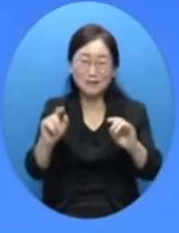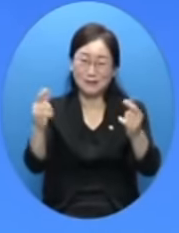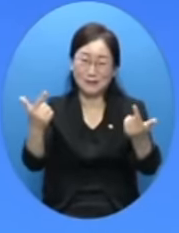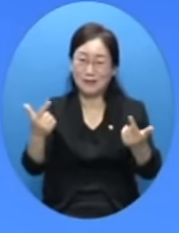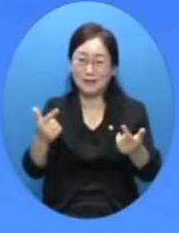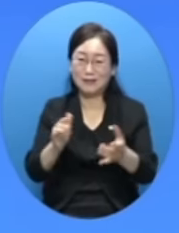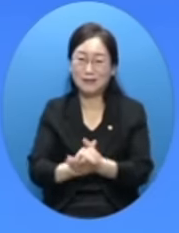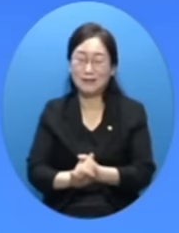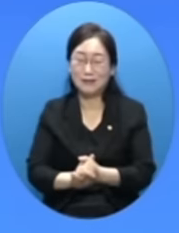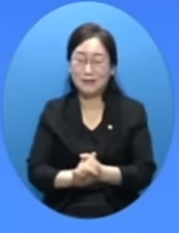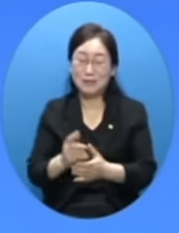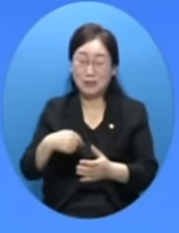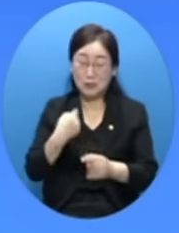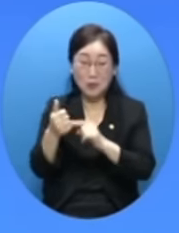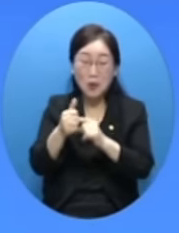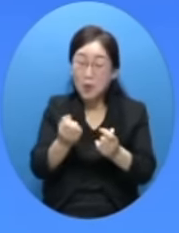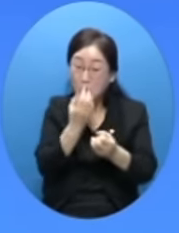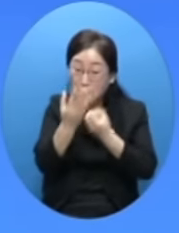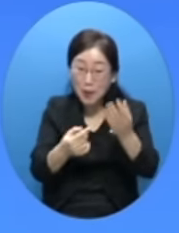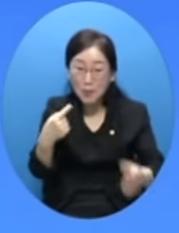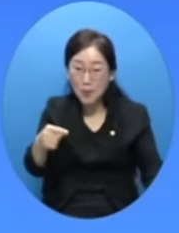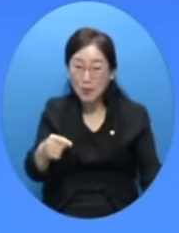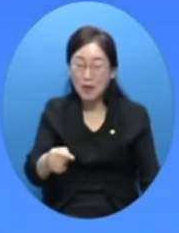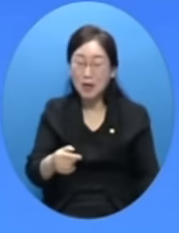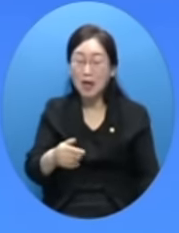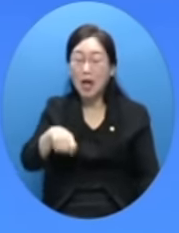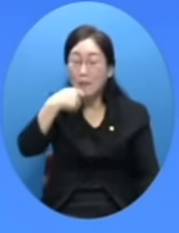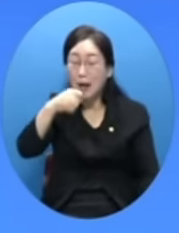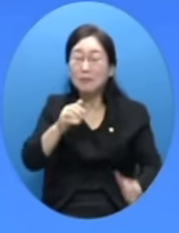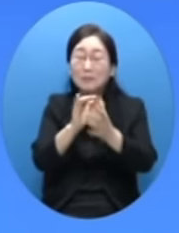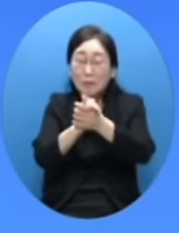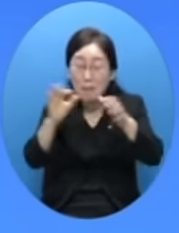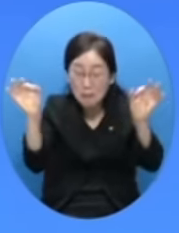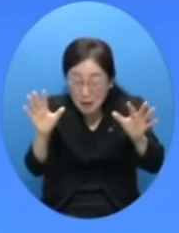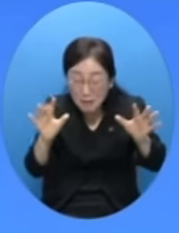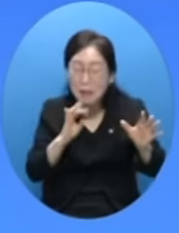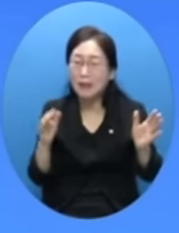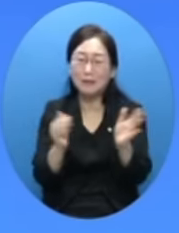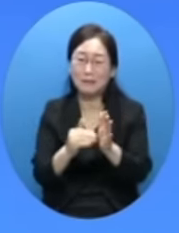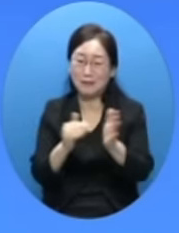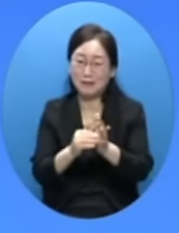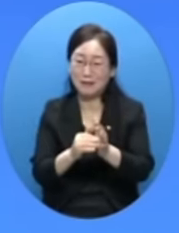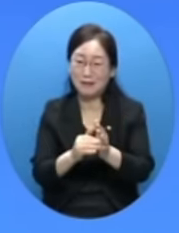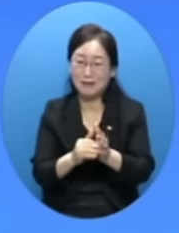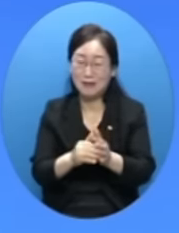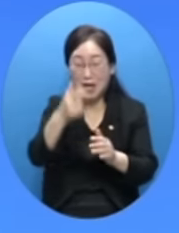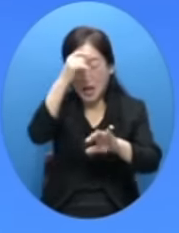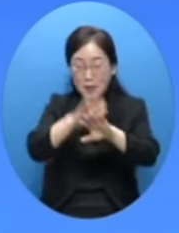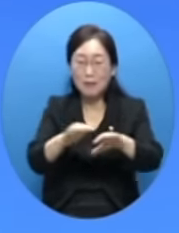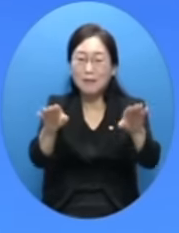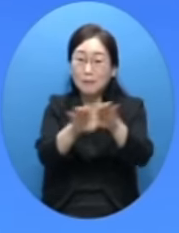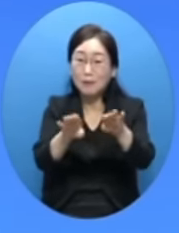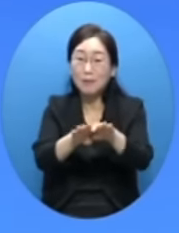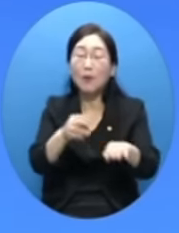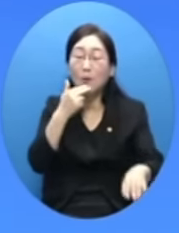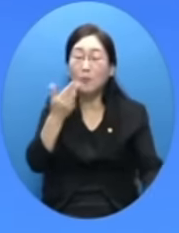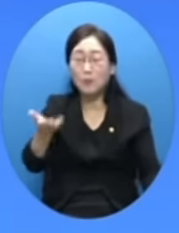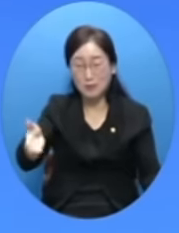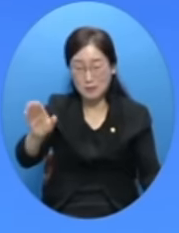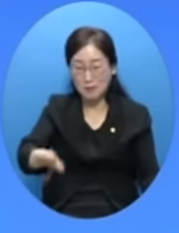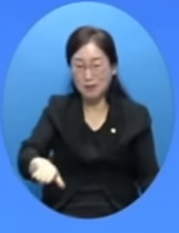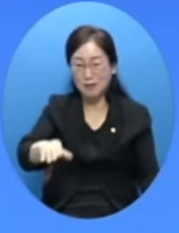본인 스스로 고백하기를 식사 기도할 때만 기도하는 신앙인이었다. 교회는 빠지지 않고 당연히